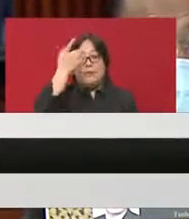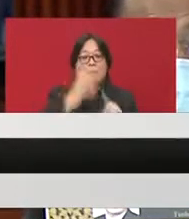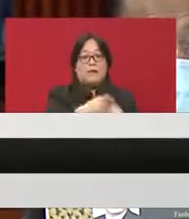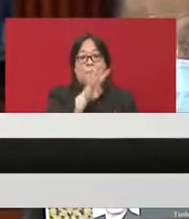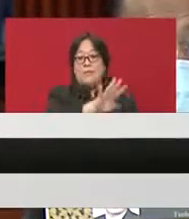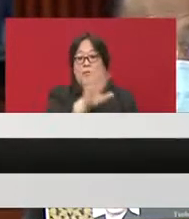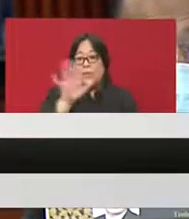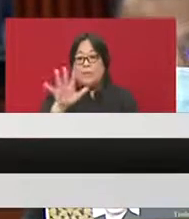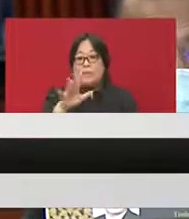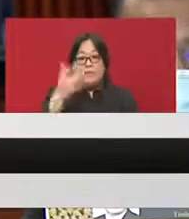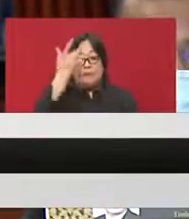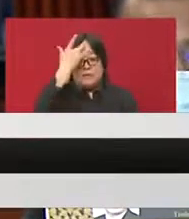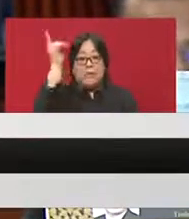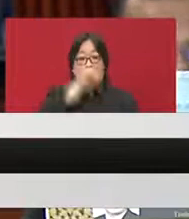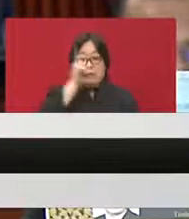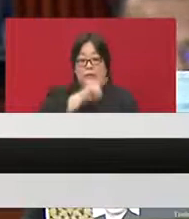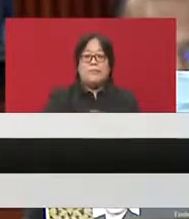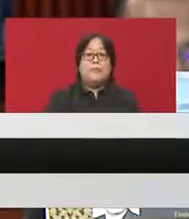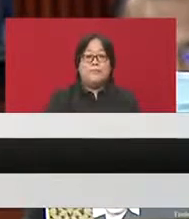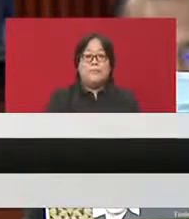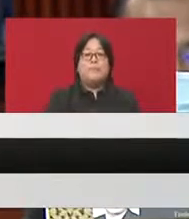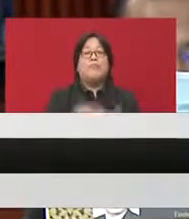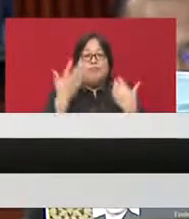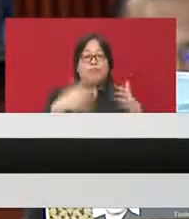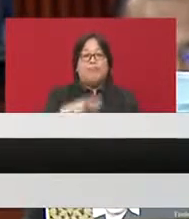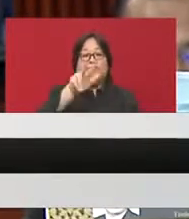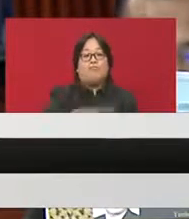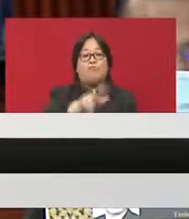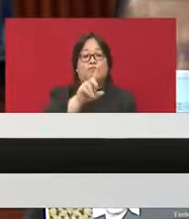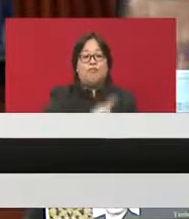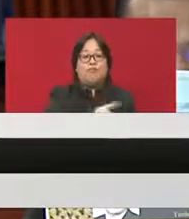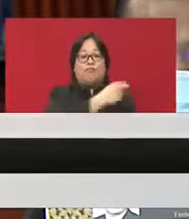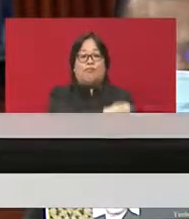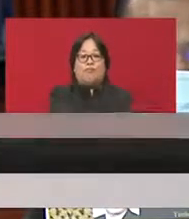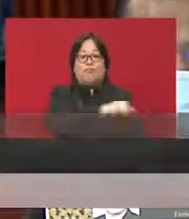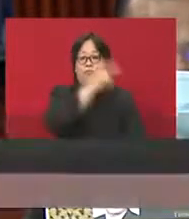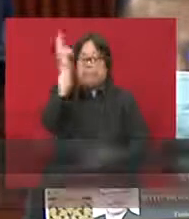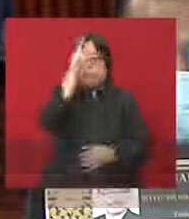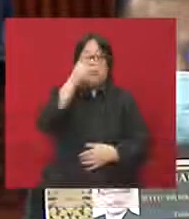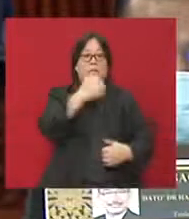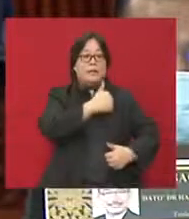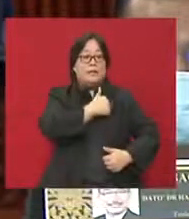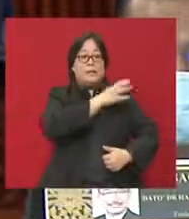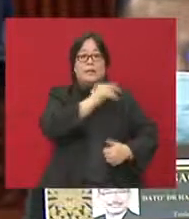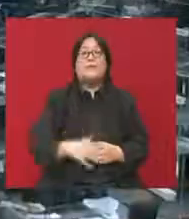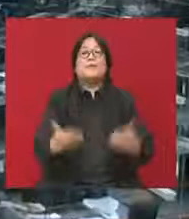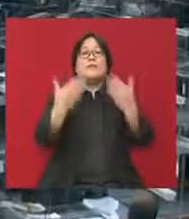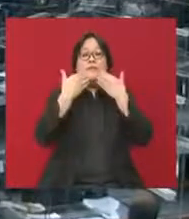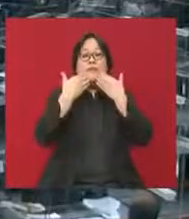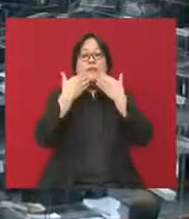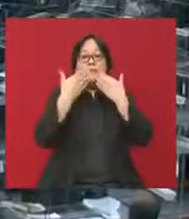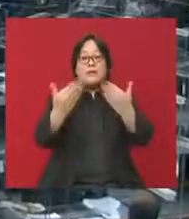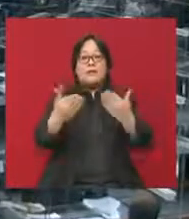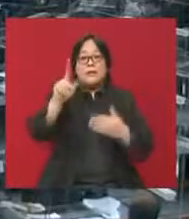penyakit critical yang disahkan oleh dokter Hospital kerajaan tentara dan growthy